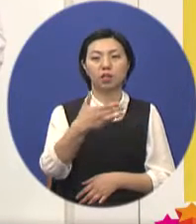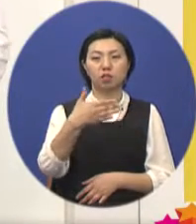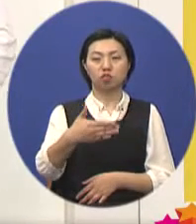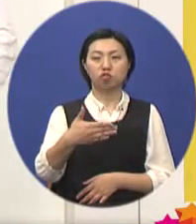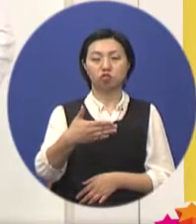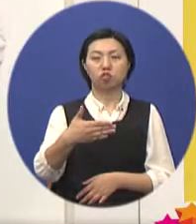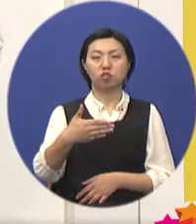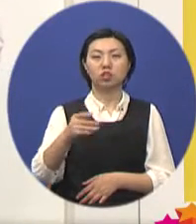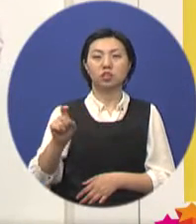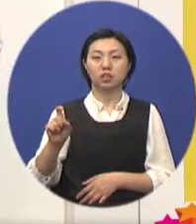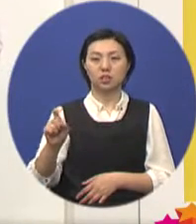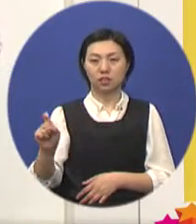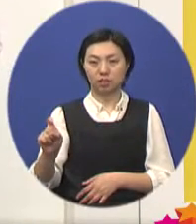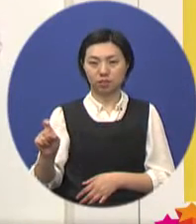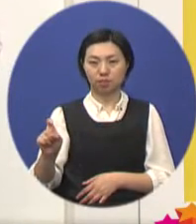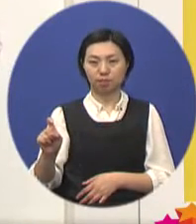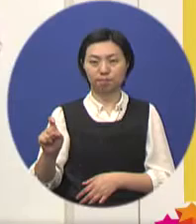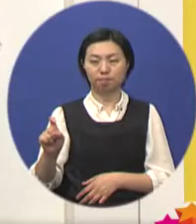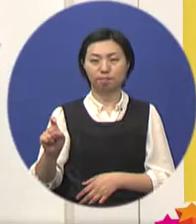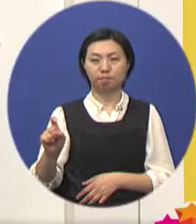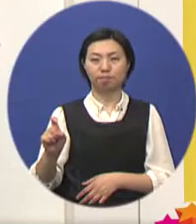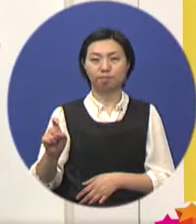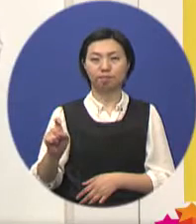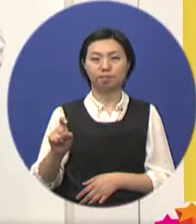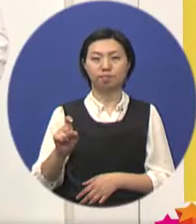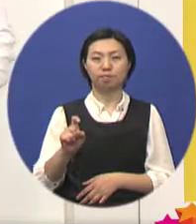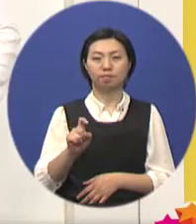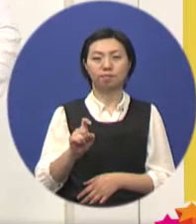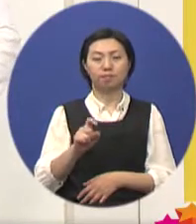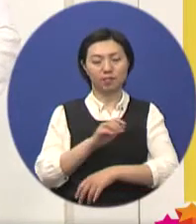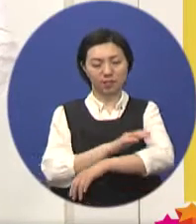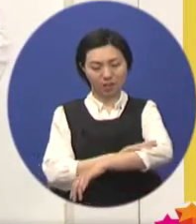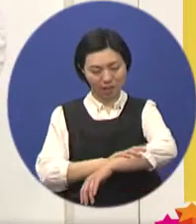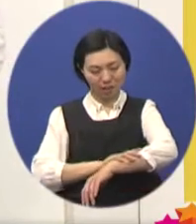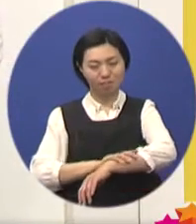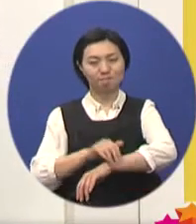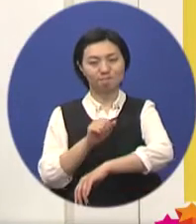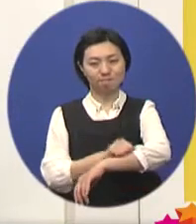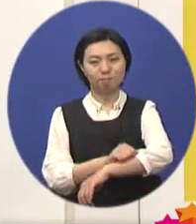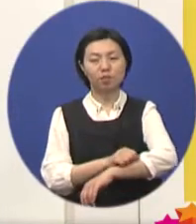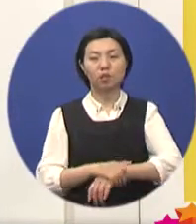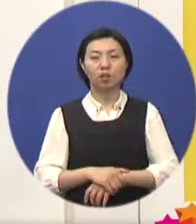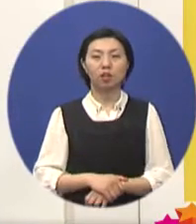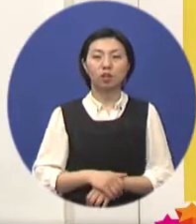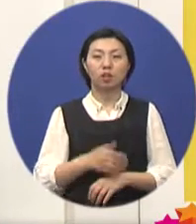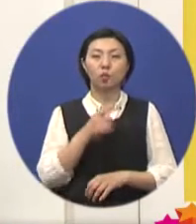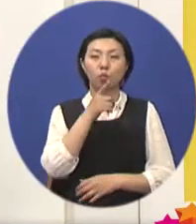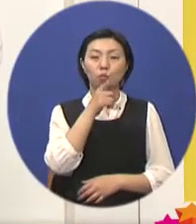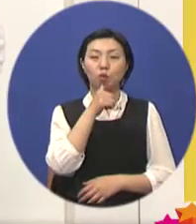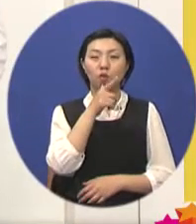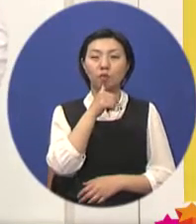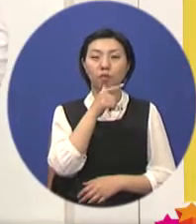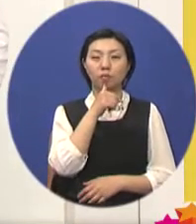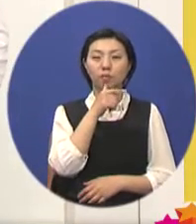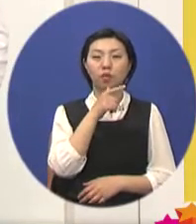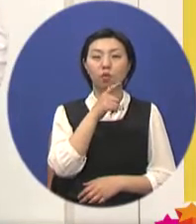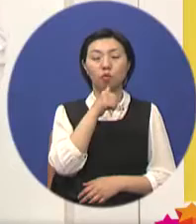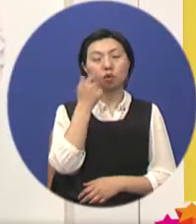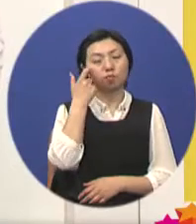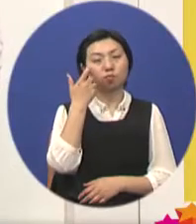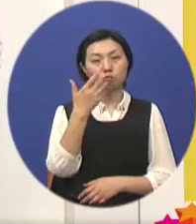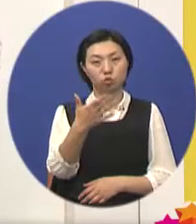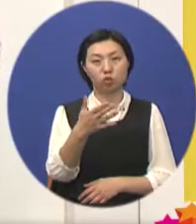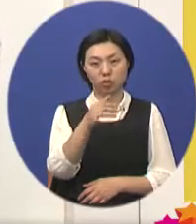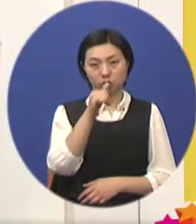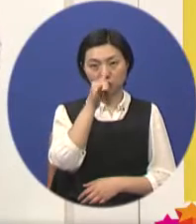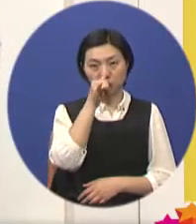9점, 보너스 10점이로구나. 네. 잘했어요. 네, 감사합니다. 자, 월요일입니다. 예. 퀴즈가 네. 있는